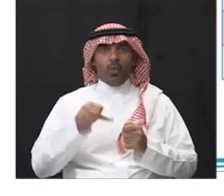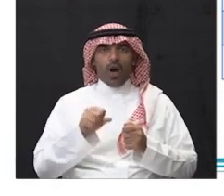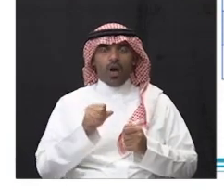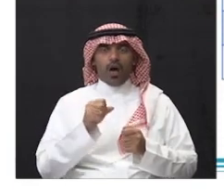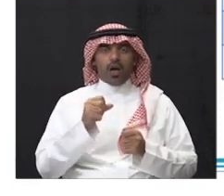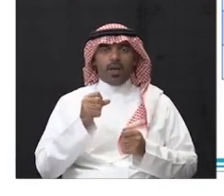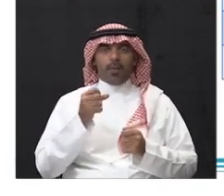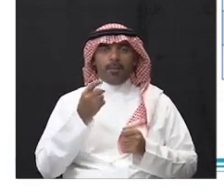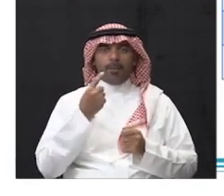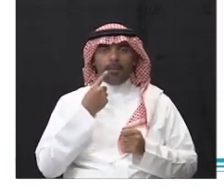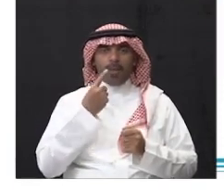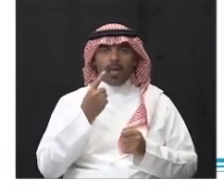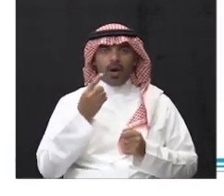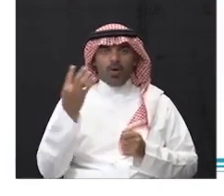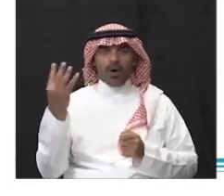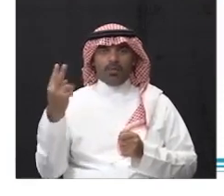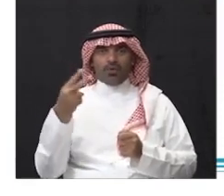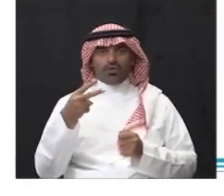و124.